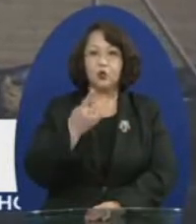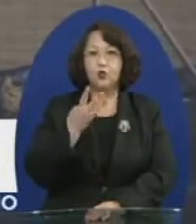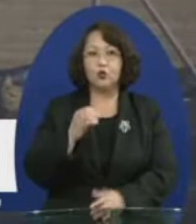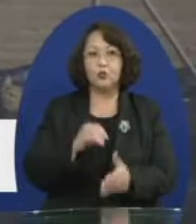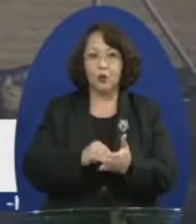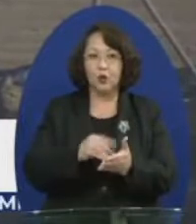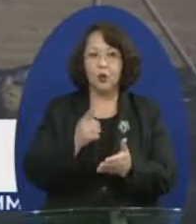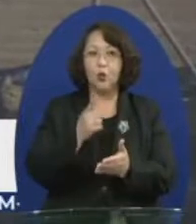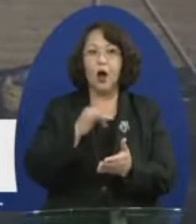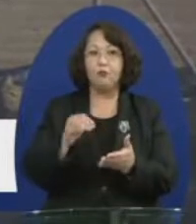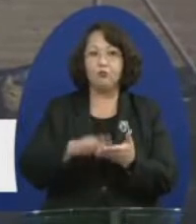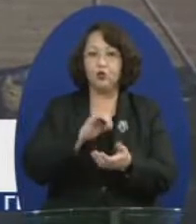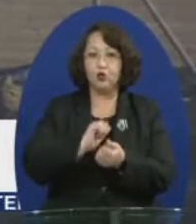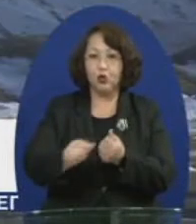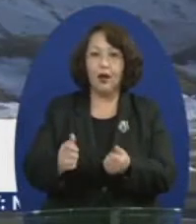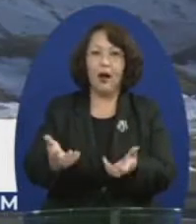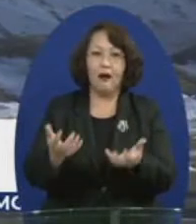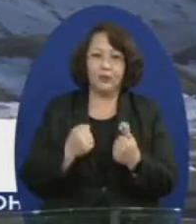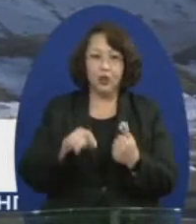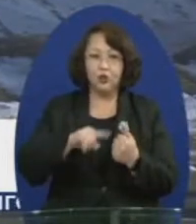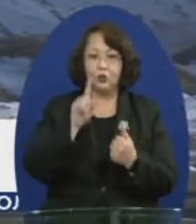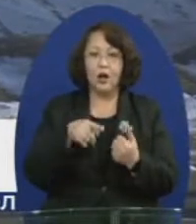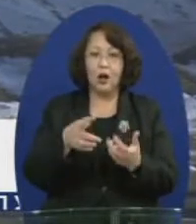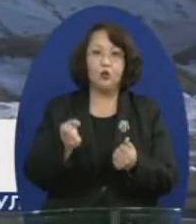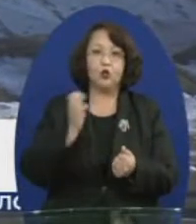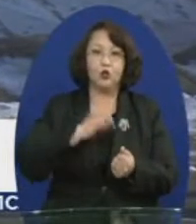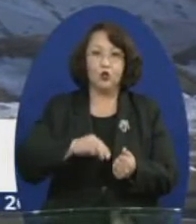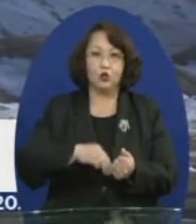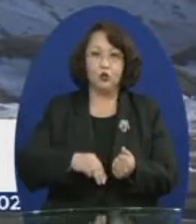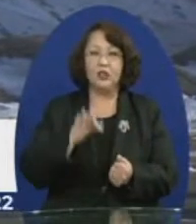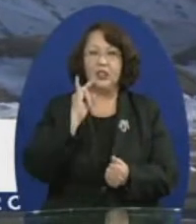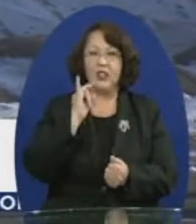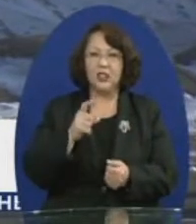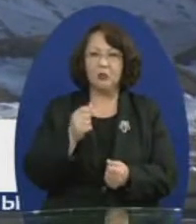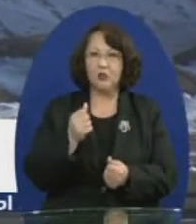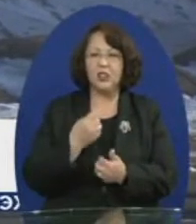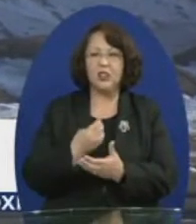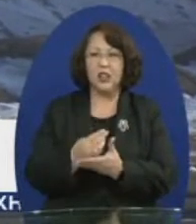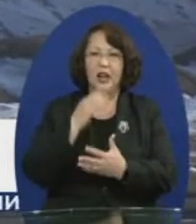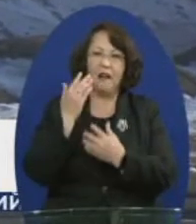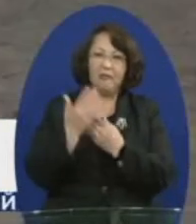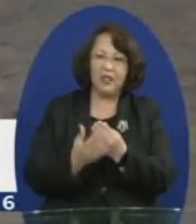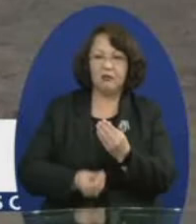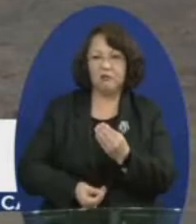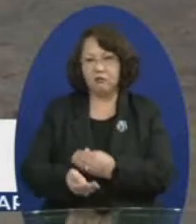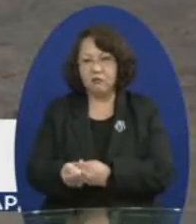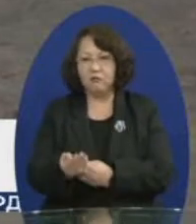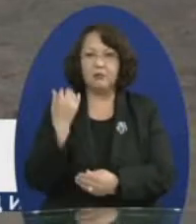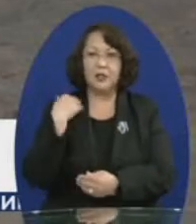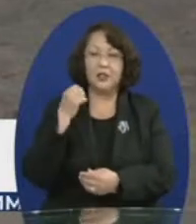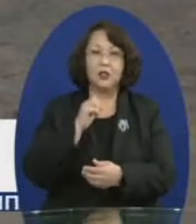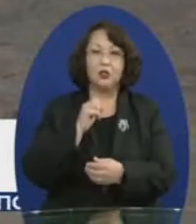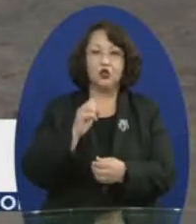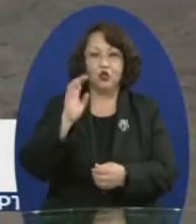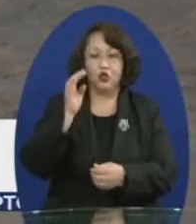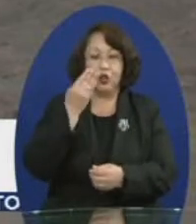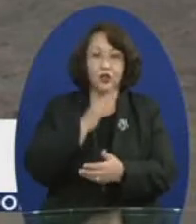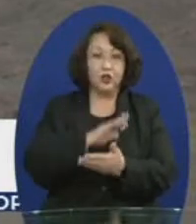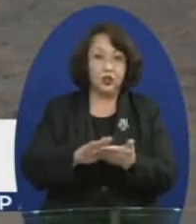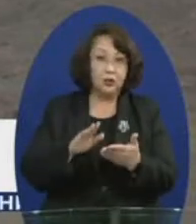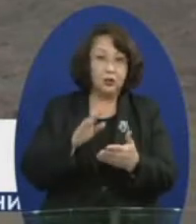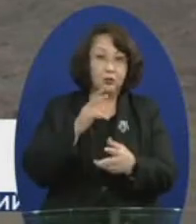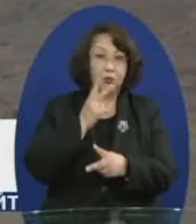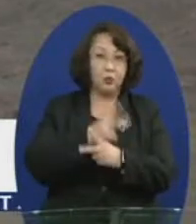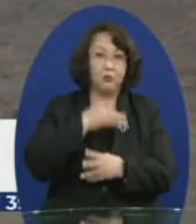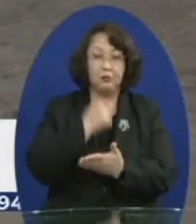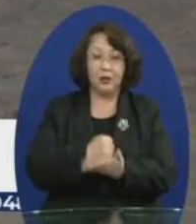төгрөгийн тэмдэгтэй хураамж төлж авдаг юм байна. Гэтэл энэ зөвшөөрлийг авахын тулд их хэмжээний шанх харамж өгдөг байсан тогтоогджээ. Харин шинчлэн баталсан зөвшөөрлийн